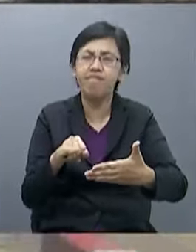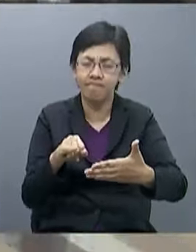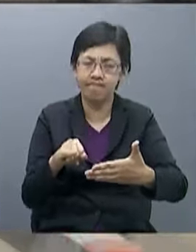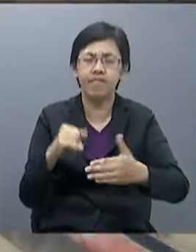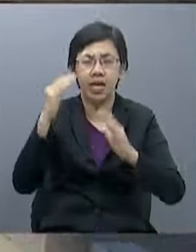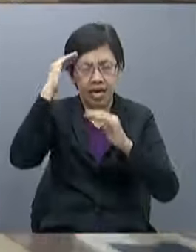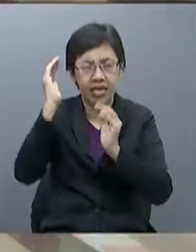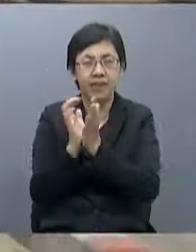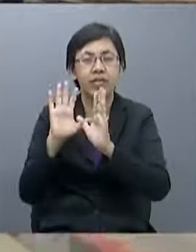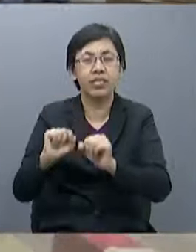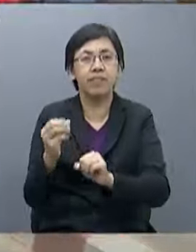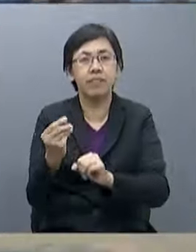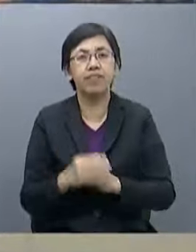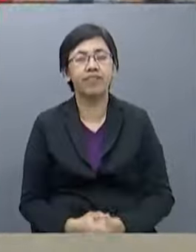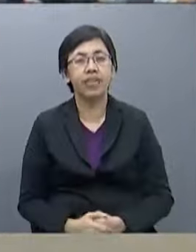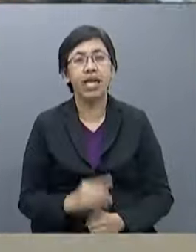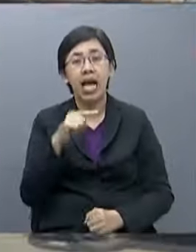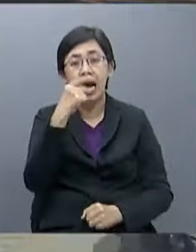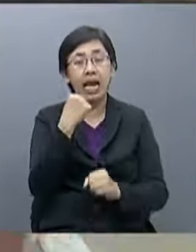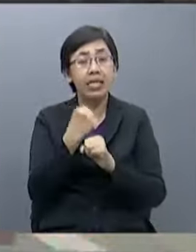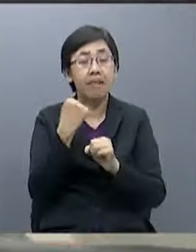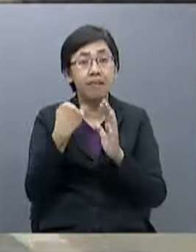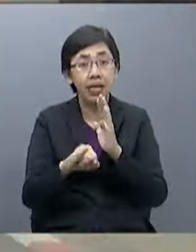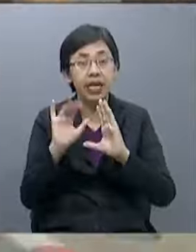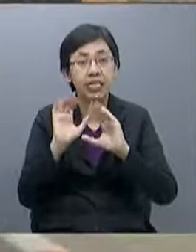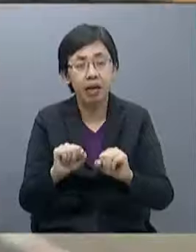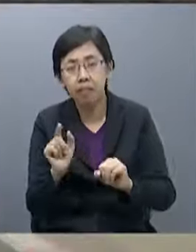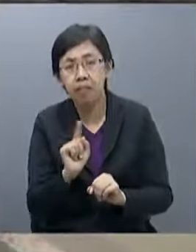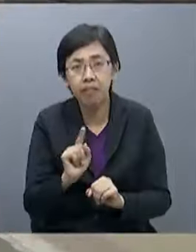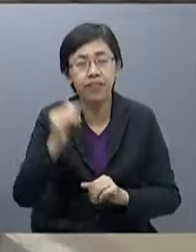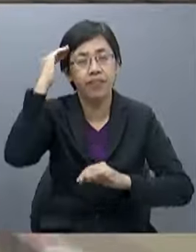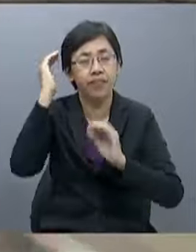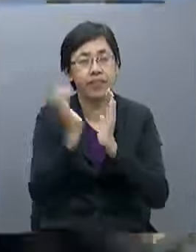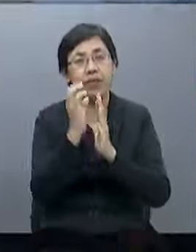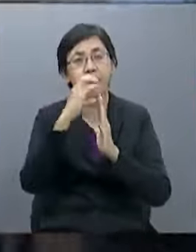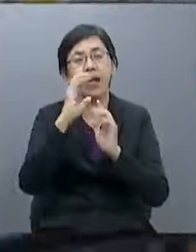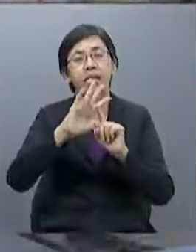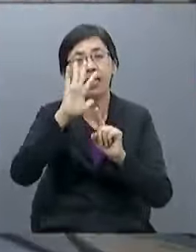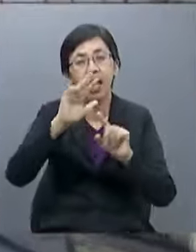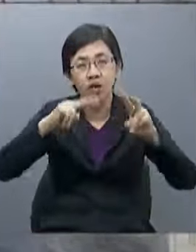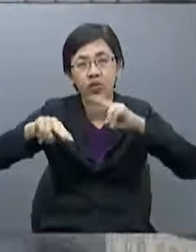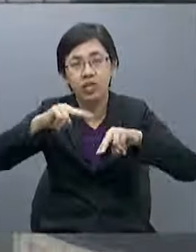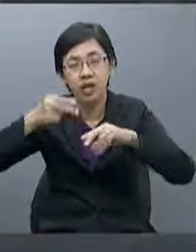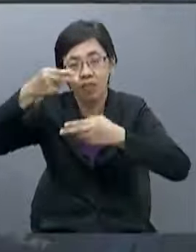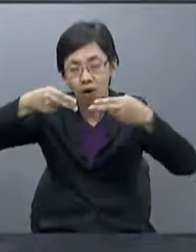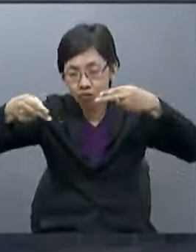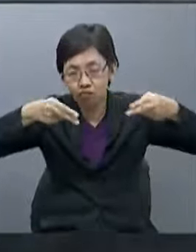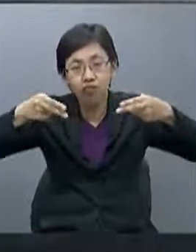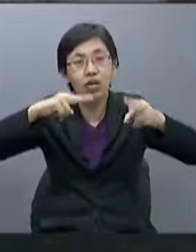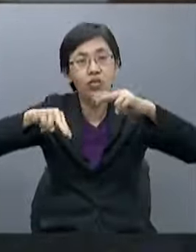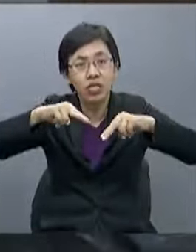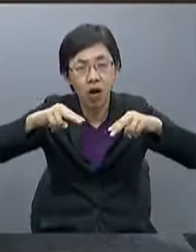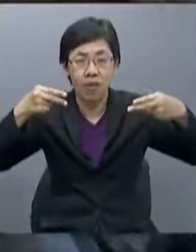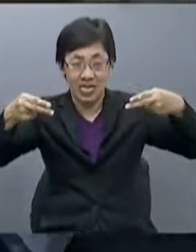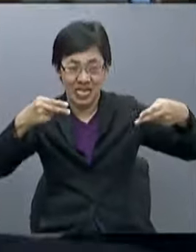ส่วนการติดตามผู้กระทำความผิดครับตอนนี้ชุดสืบสวนตำรวจภูธรภาค5อยู่ระหว่างไปตรวจสอบกล้องวงจรปิดเพื่อติดตาม